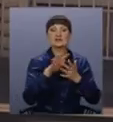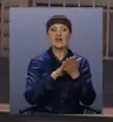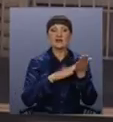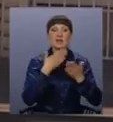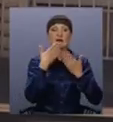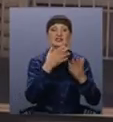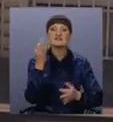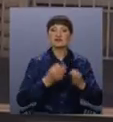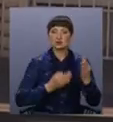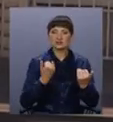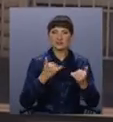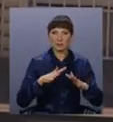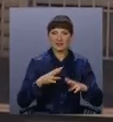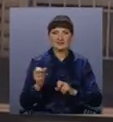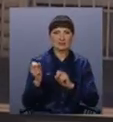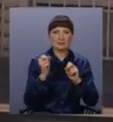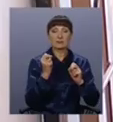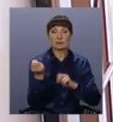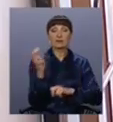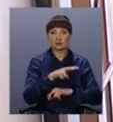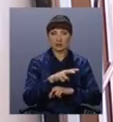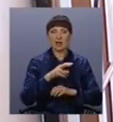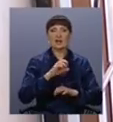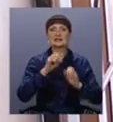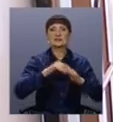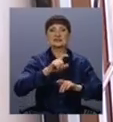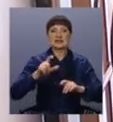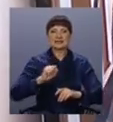обратились в суд сегодня на место провели специалисты гаск